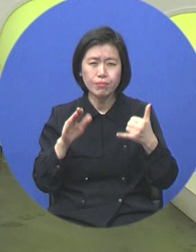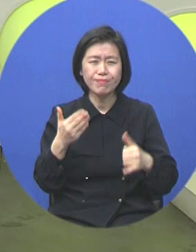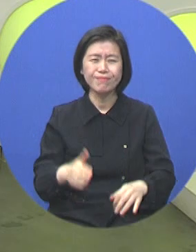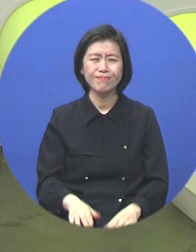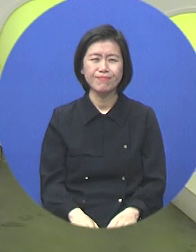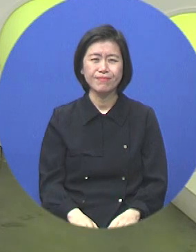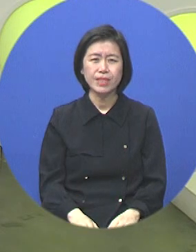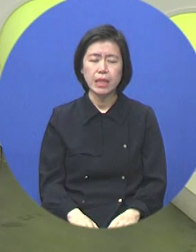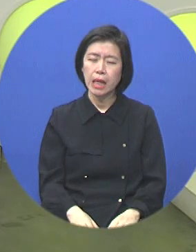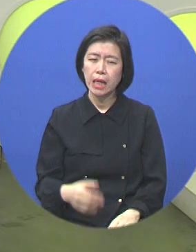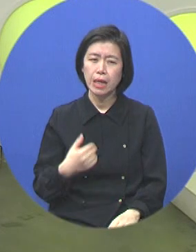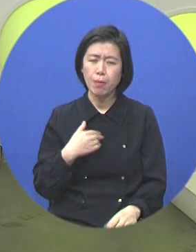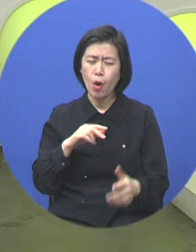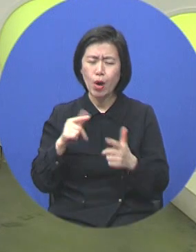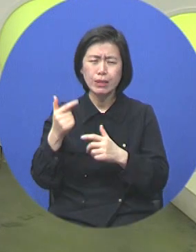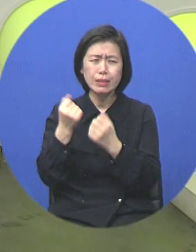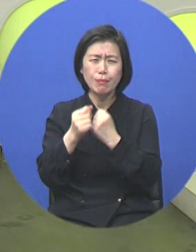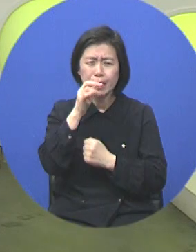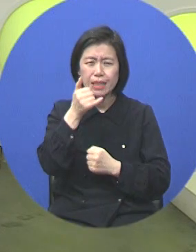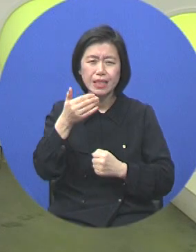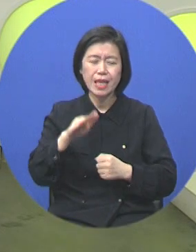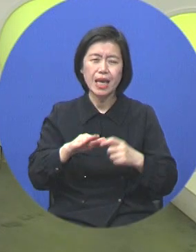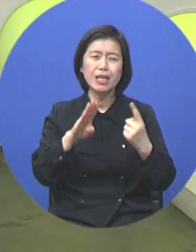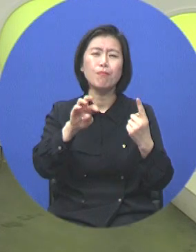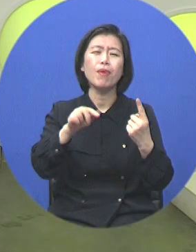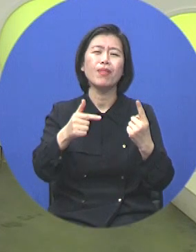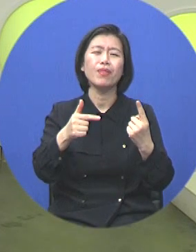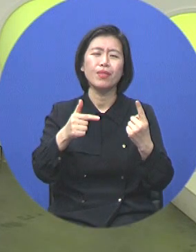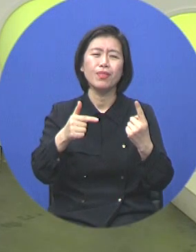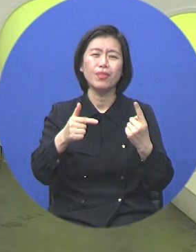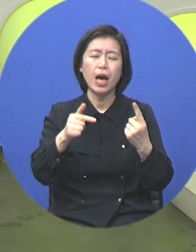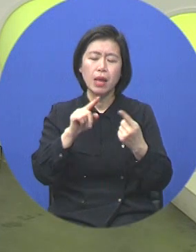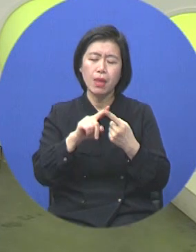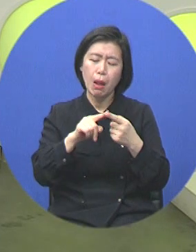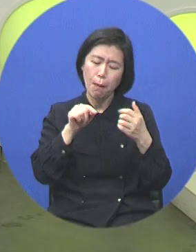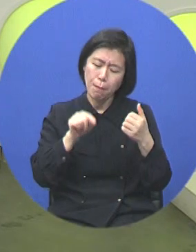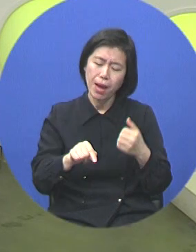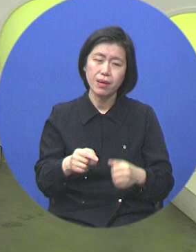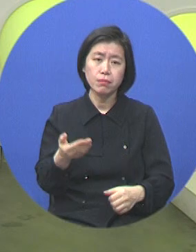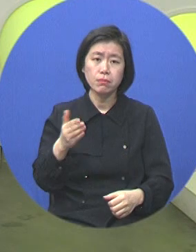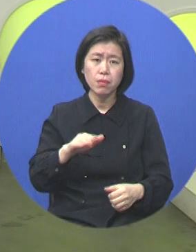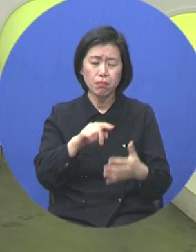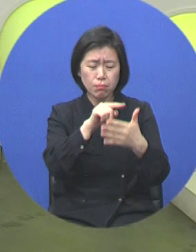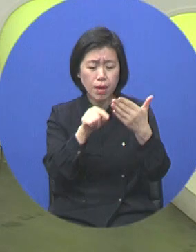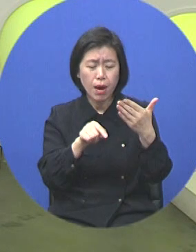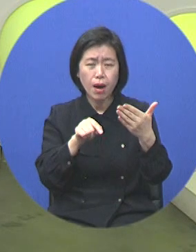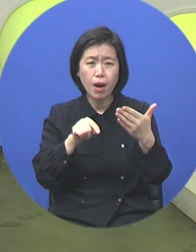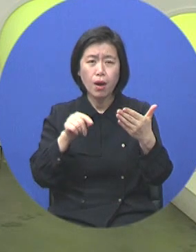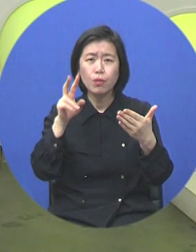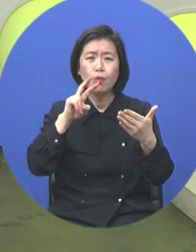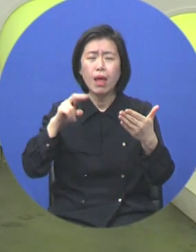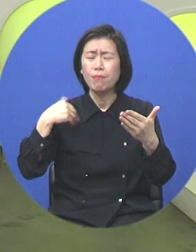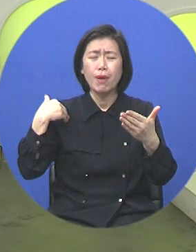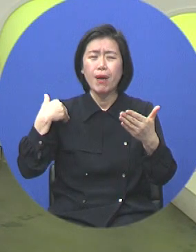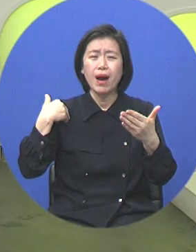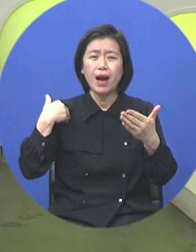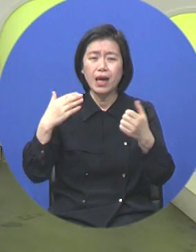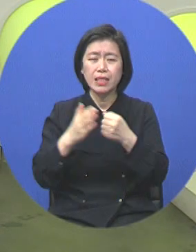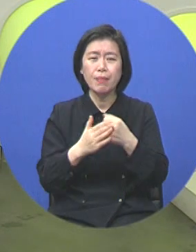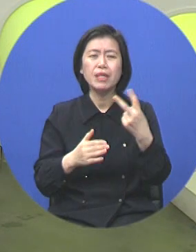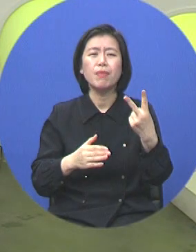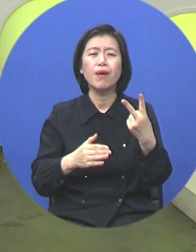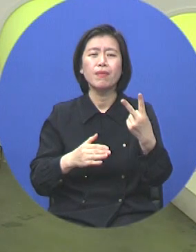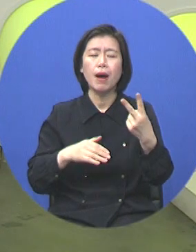찍어라 하니까 내가 그런 걸 몰라가지고 1번 하니까는 그것도 고기나 하나도 모르는 거라서 그냥 또 한번 또 2번 찍어봤죠.